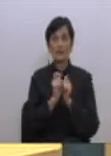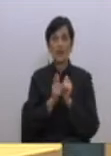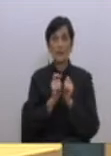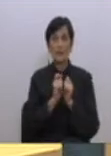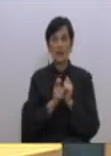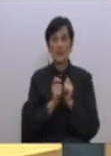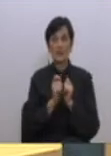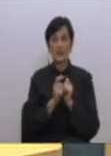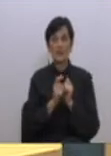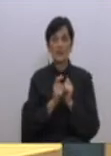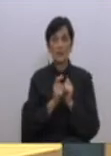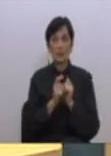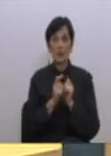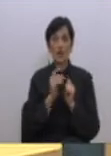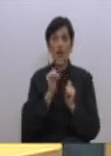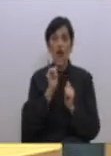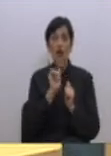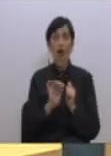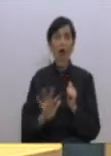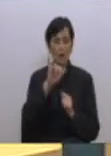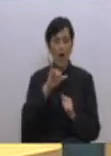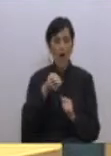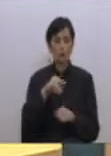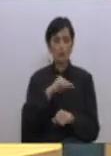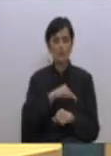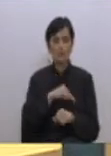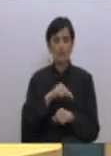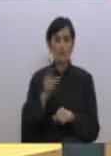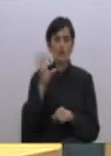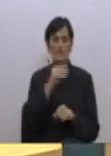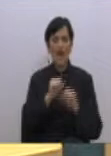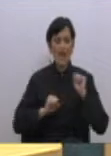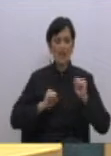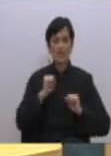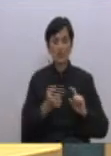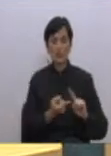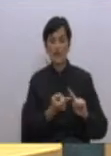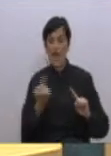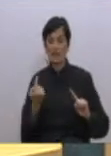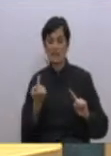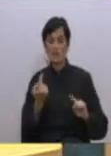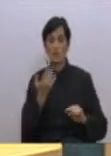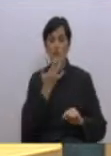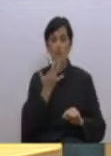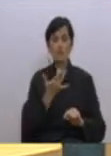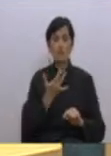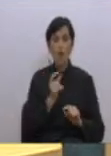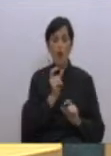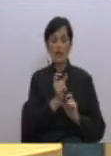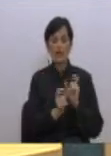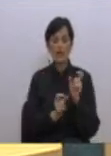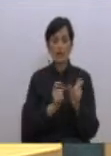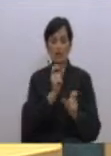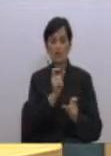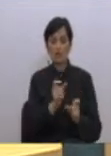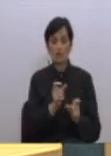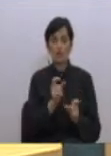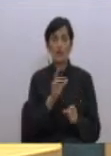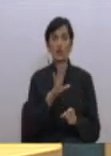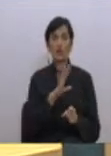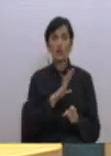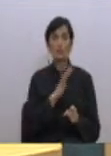დაფინანსებას, მთელ ევროპაში აუდიტი ცდილობს, რომ აცილოს პოლიტიკური ნიუანსები, არ